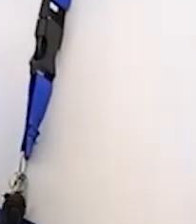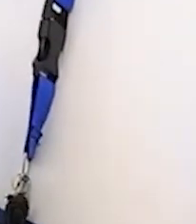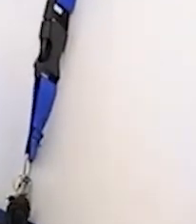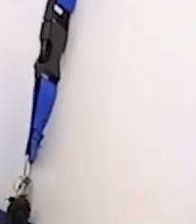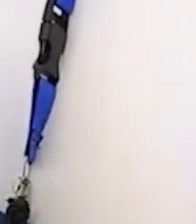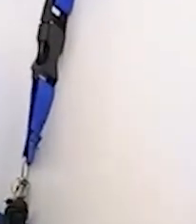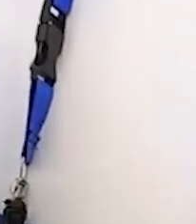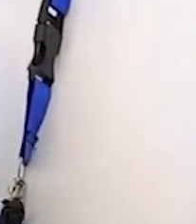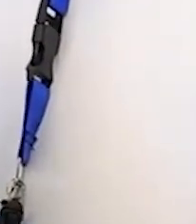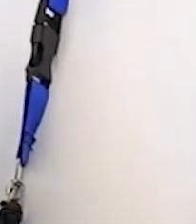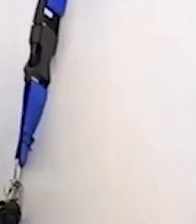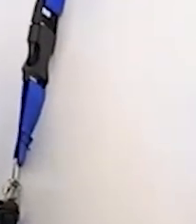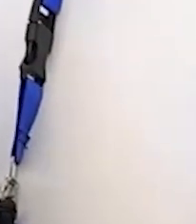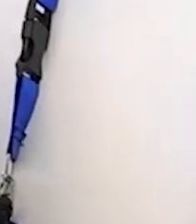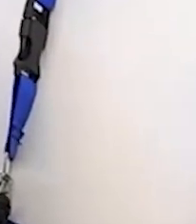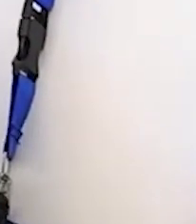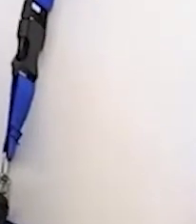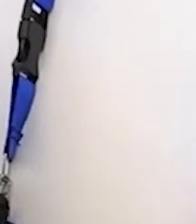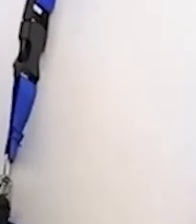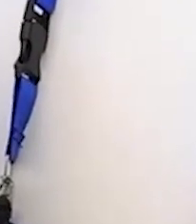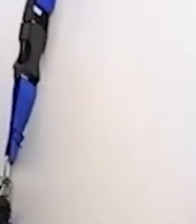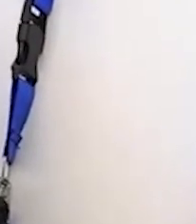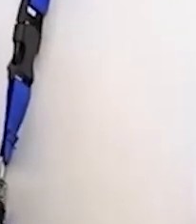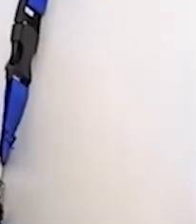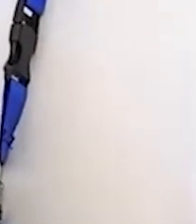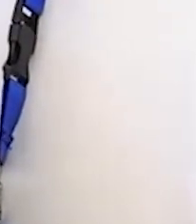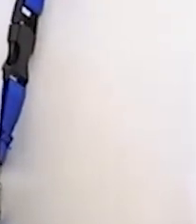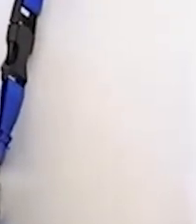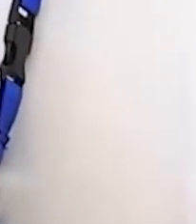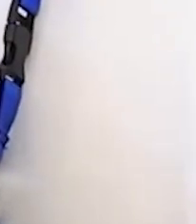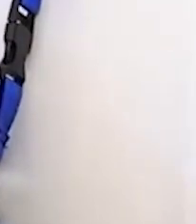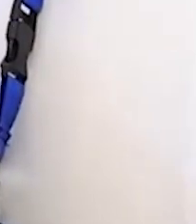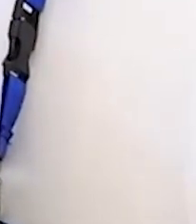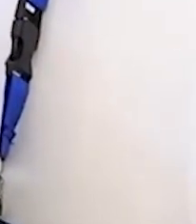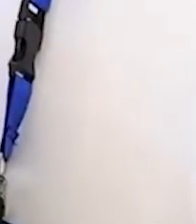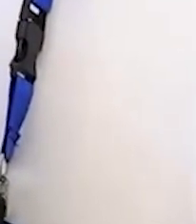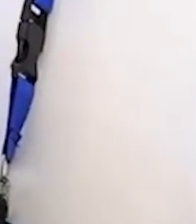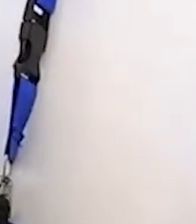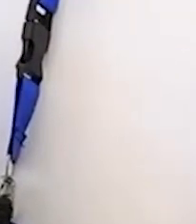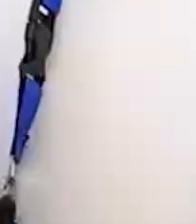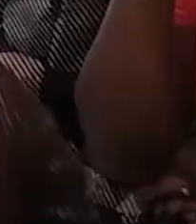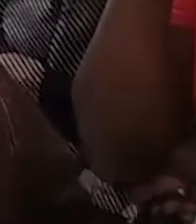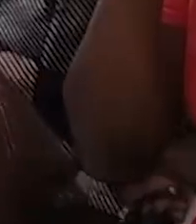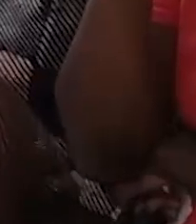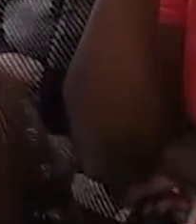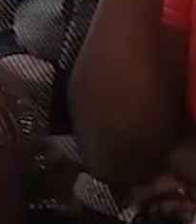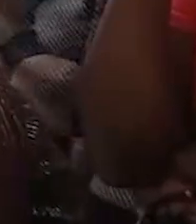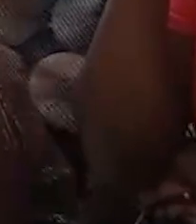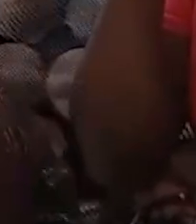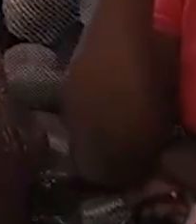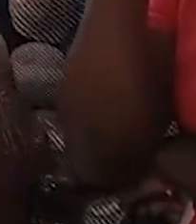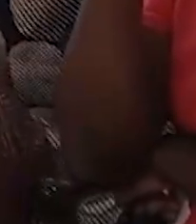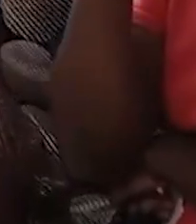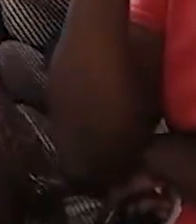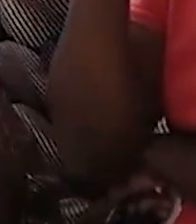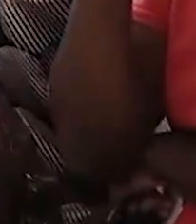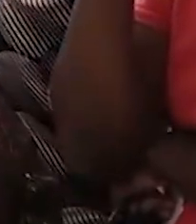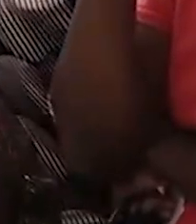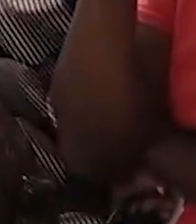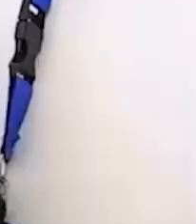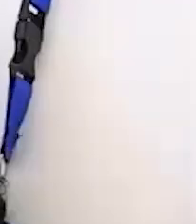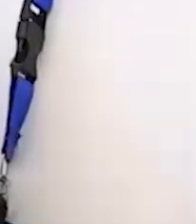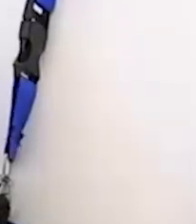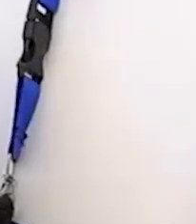za afya zinafika hadi mashinani kwa Wakenya wote popote walipo. Na hii leo basi tumeweza kuzuru katika hospitali kuu hii ya